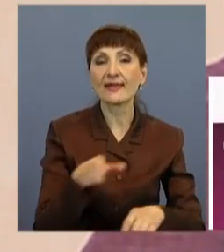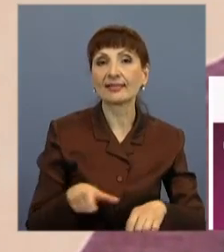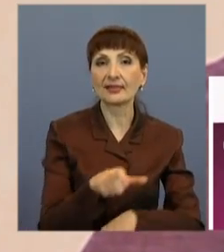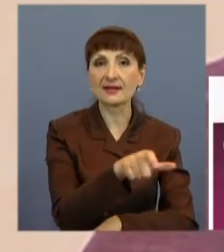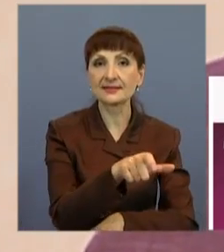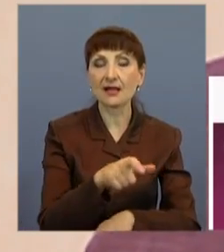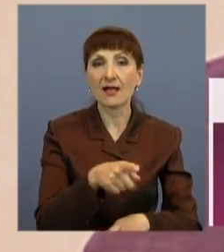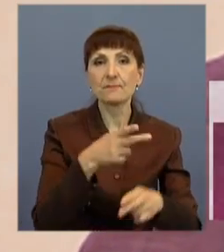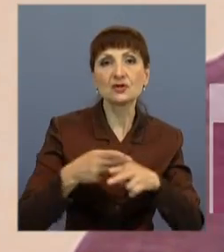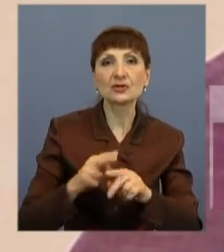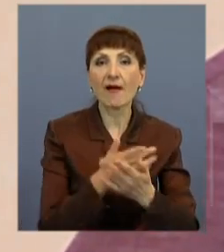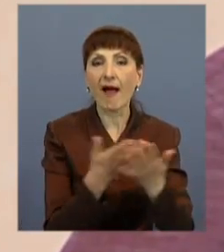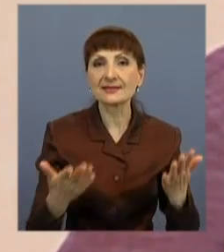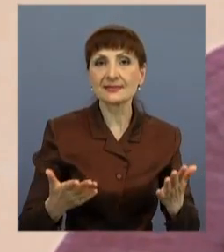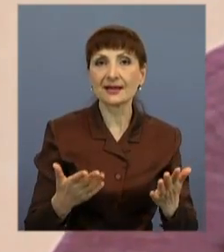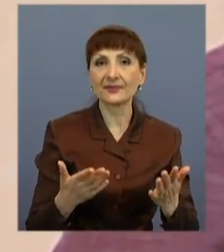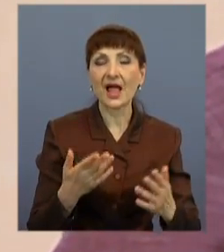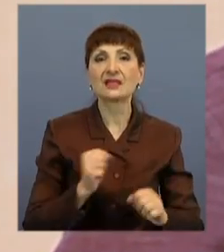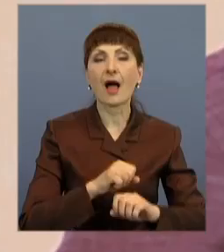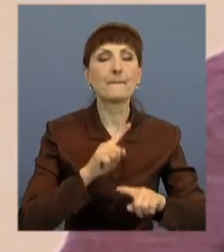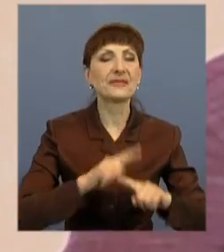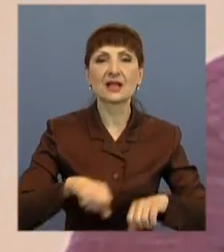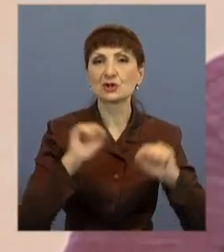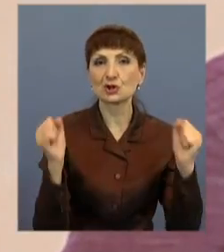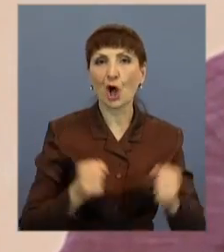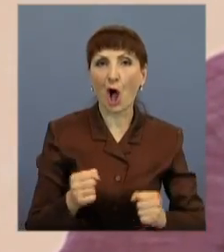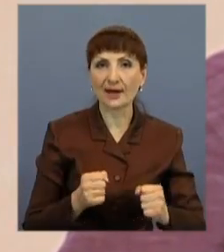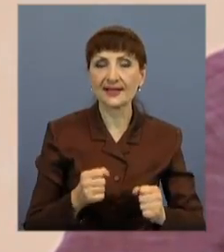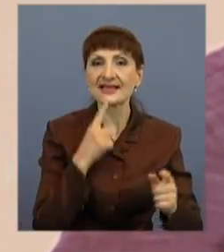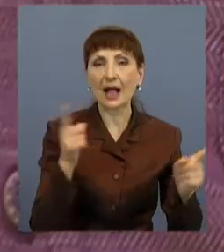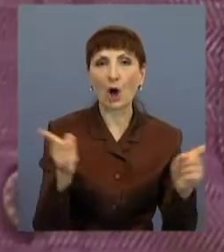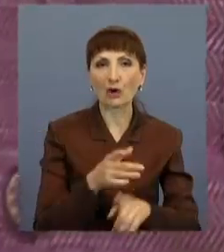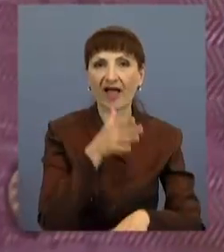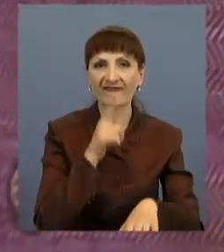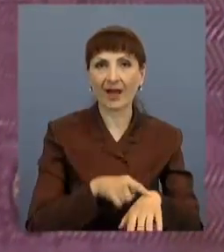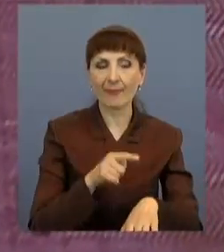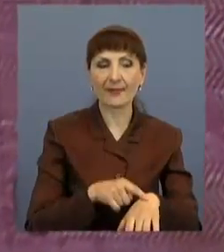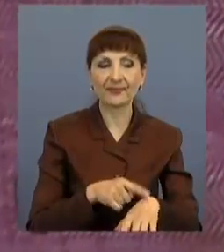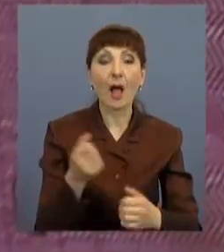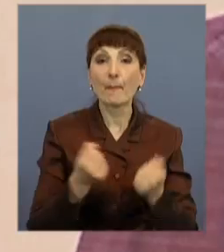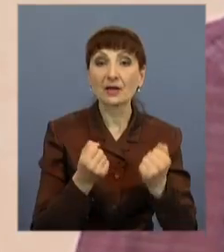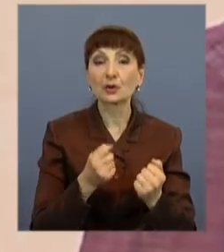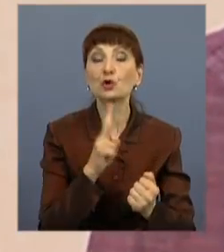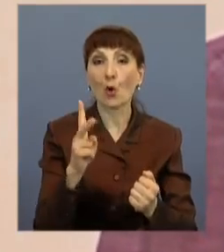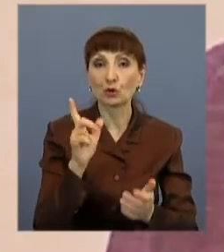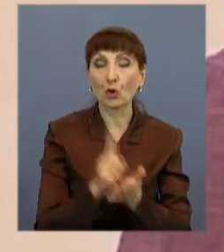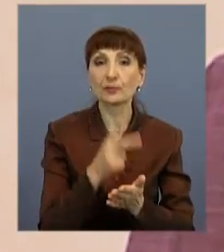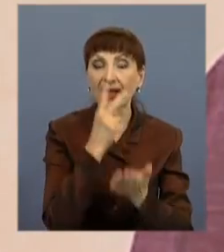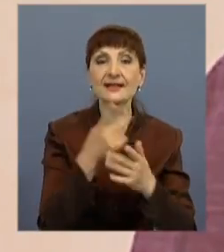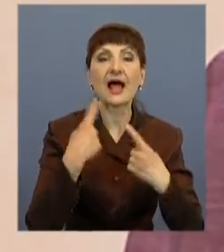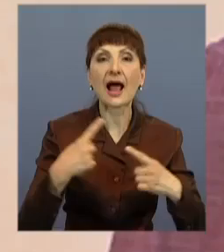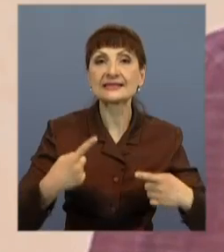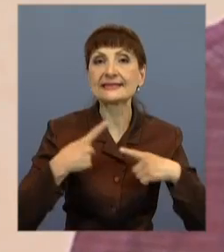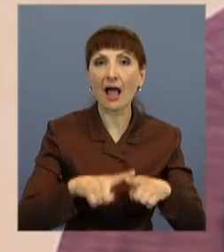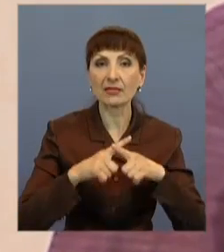с препятствиями на максимальной скорости за максимально короткое время. Пилоты должны будут показать разные техники вождения.